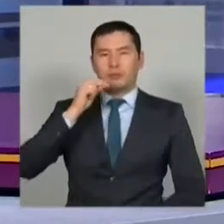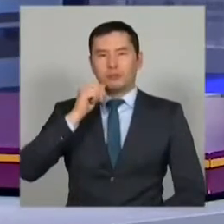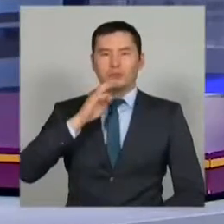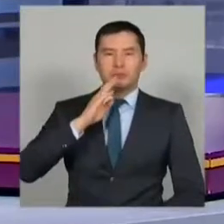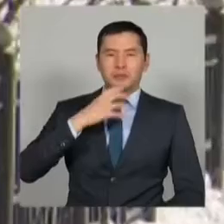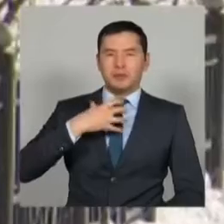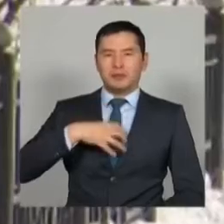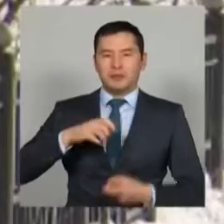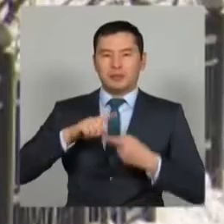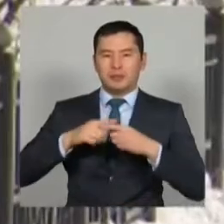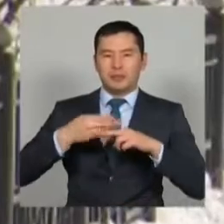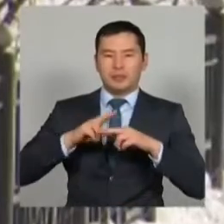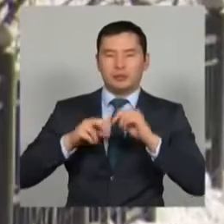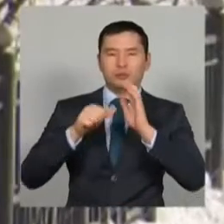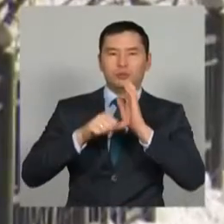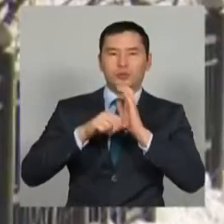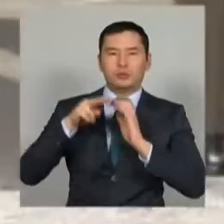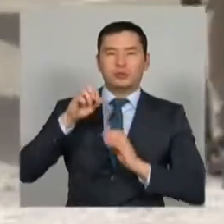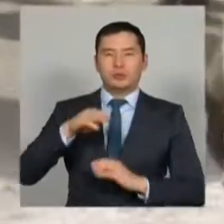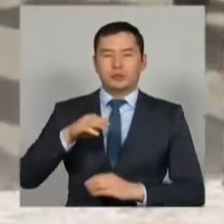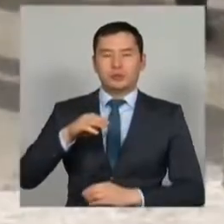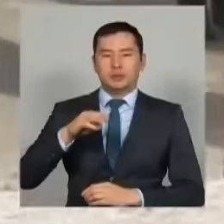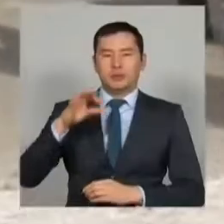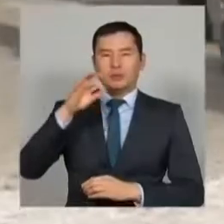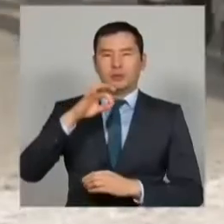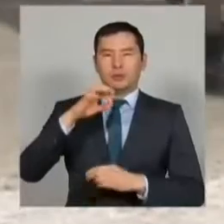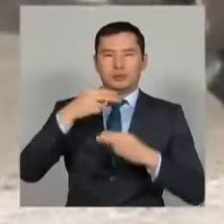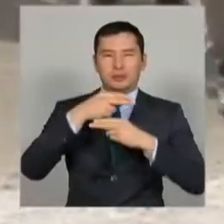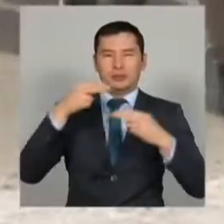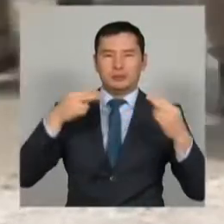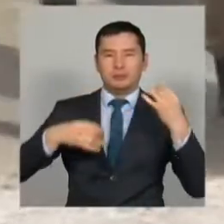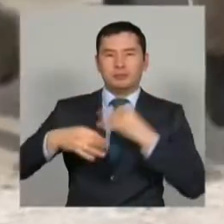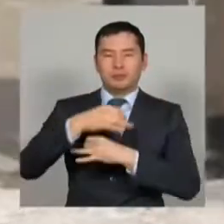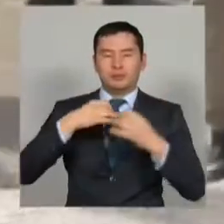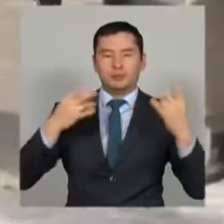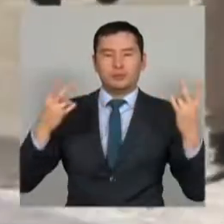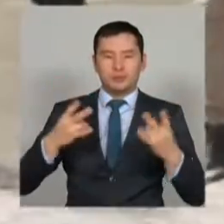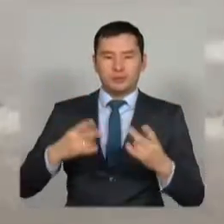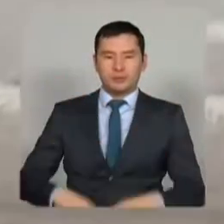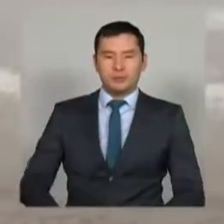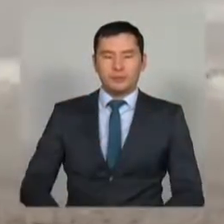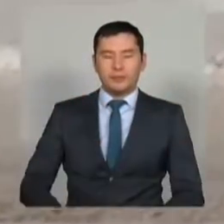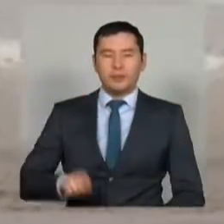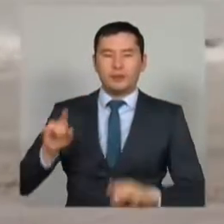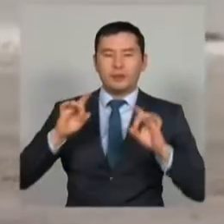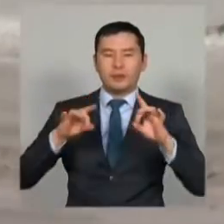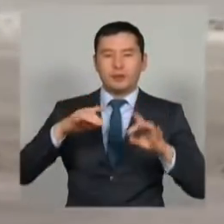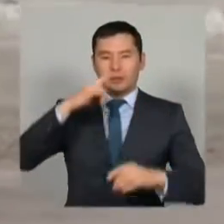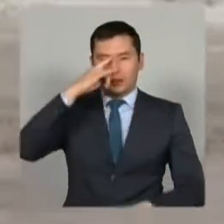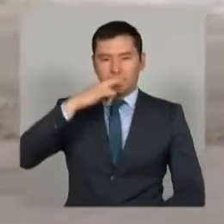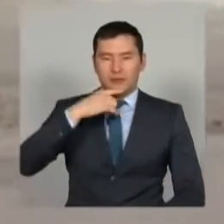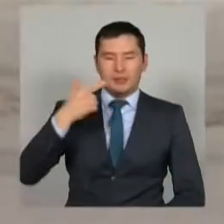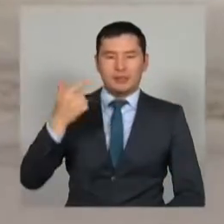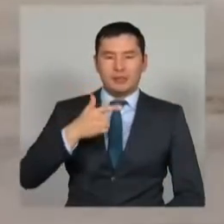үкімет басшысына жолдаған депутаттық сауалында зейнетақы жүйесі түбегейлі қайта құруды қажет ететін айтты. Оның сөзінше